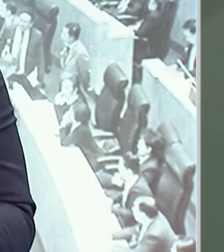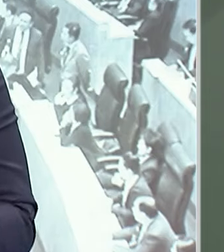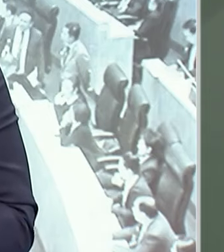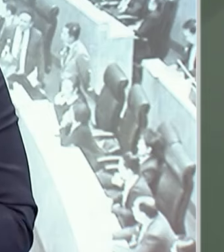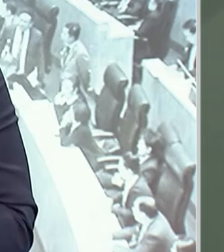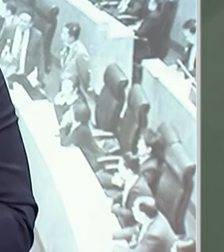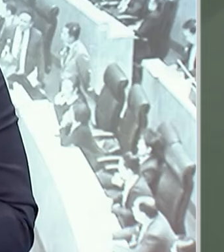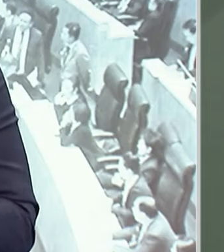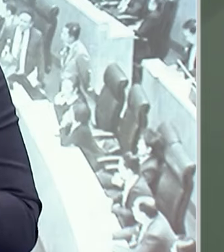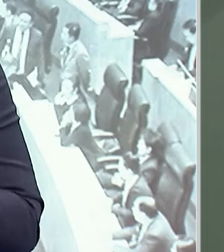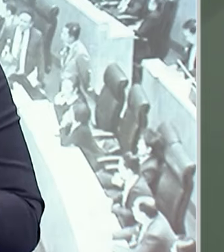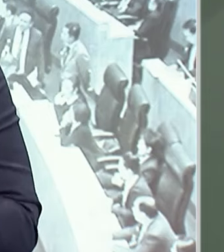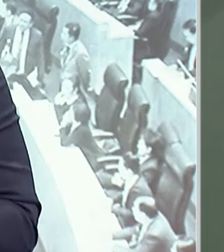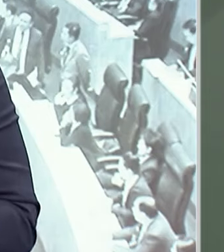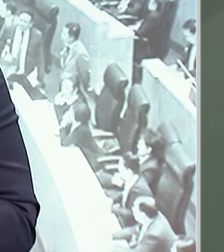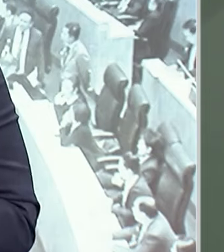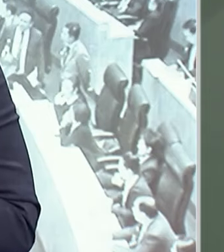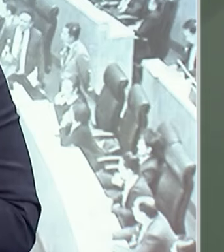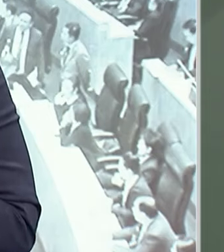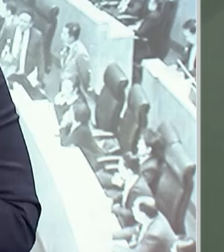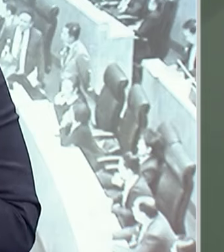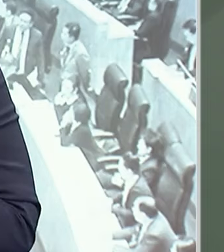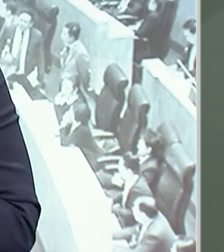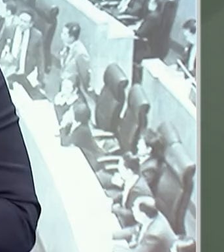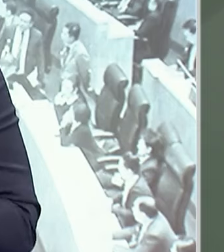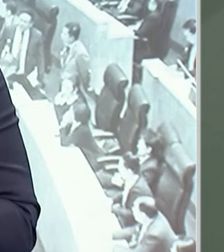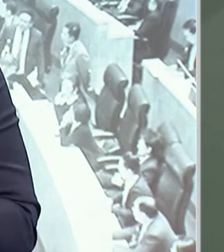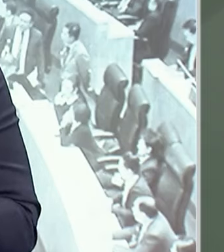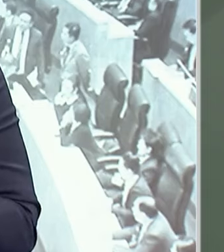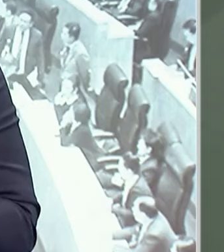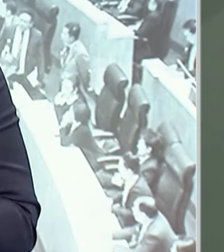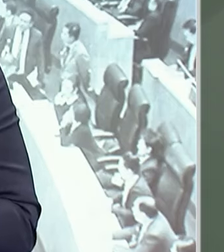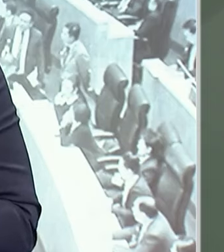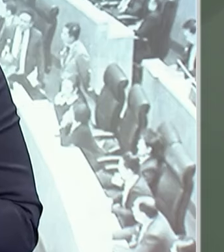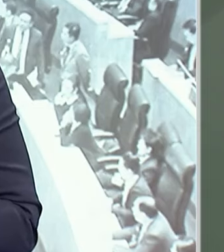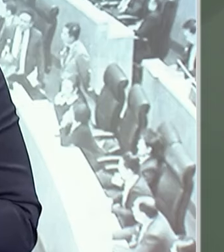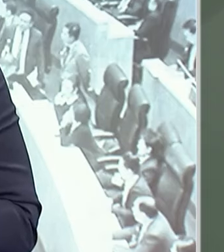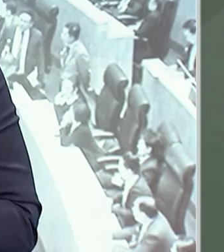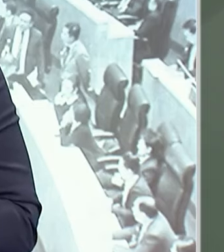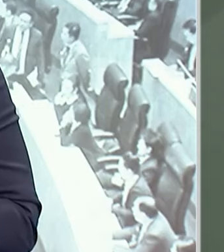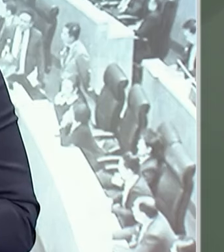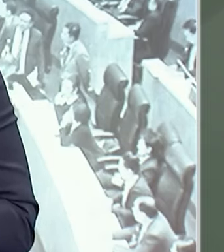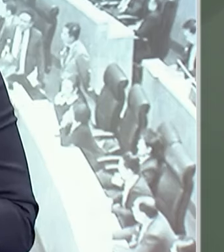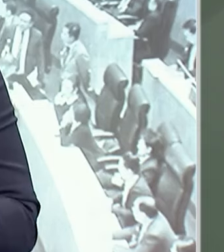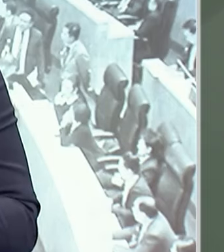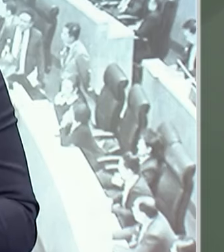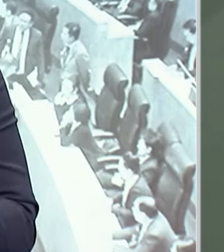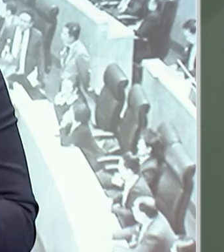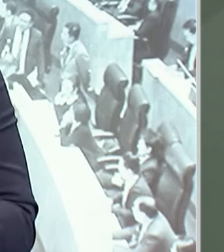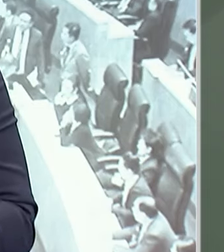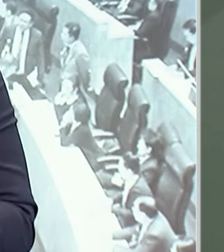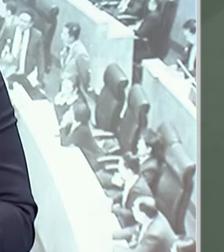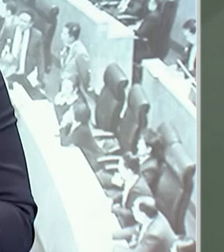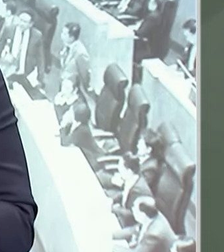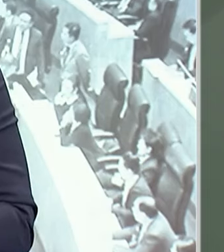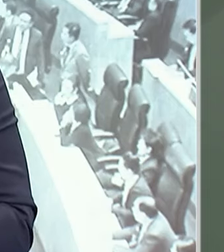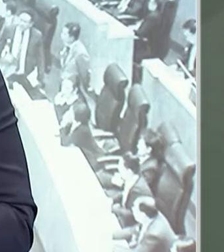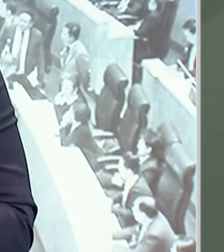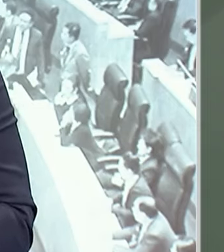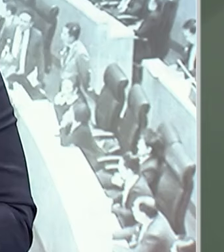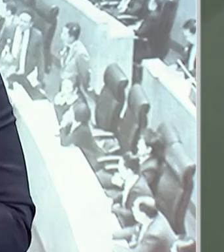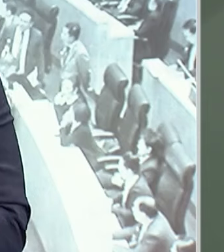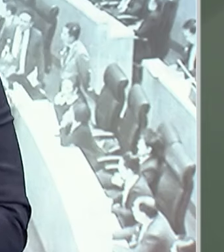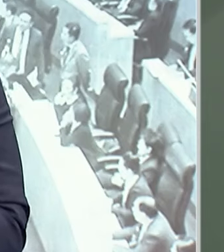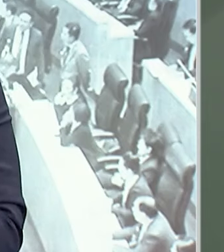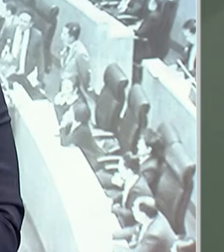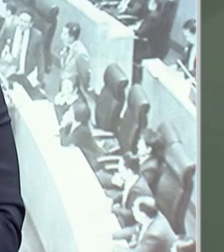านะครับบอกว่าอาจจะไม่สนใจที่จะไปร่วมรัฐบาลทีนี้มันเกิดความเห็นต่างกันแบบนี้แล้วจะเกิดอะไรขึ้นกับประชาธิปัตย์หลังจากนั้น